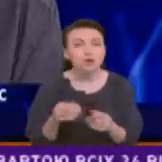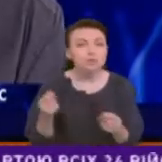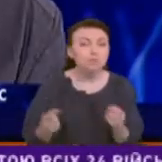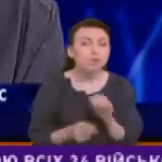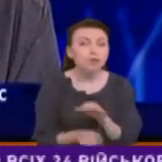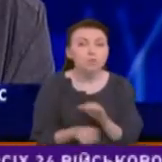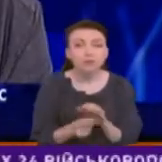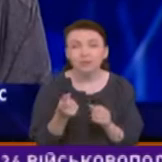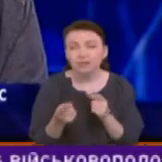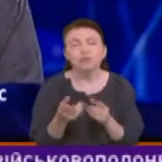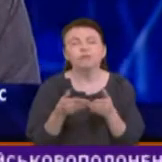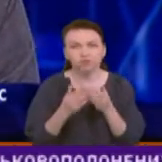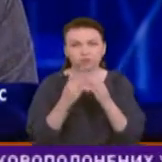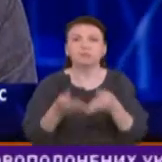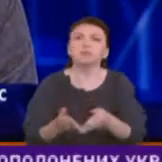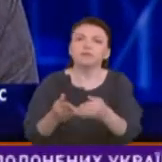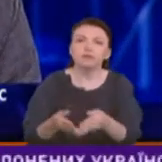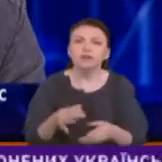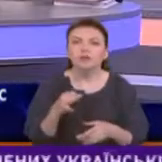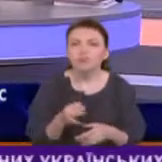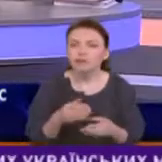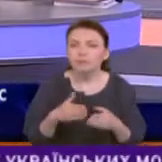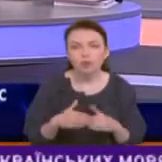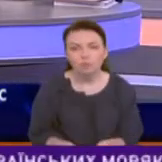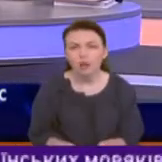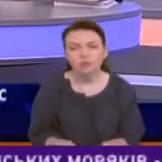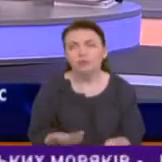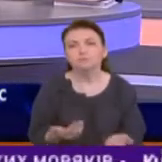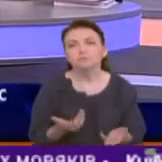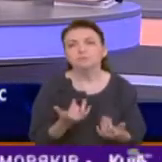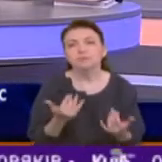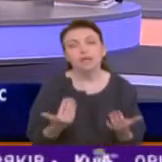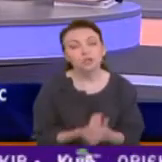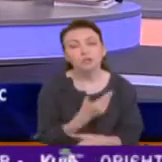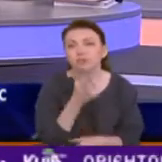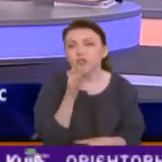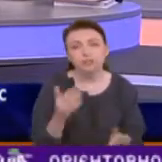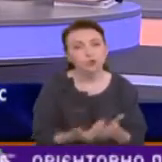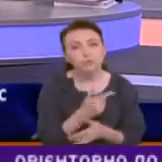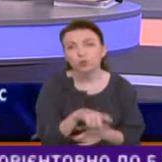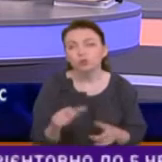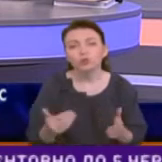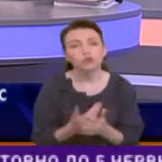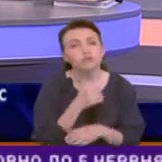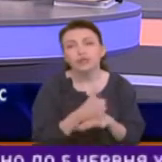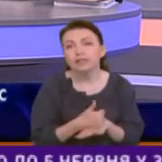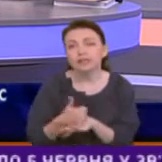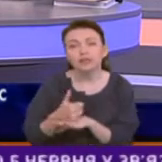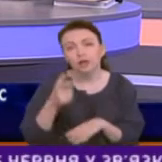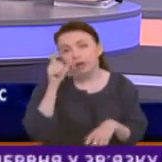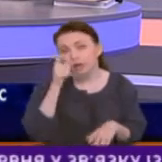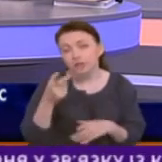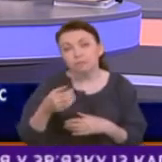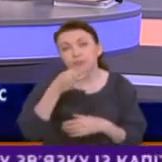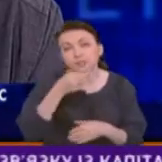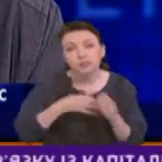кидали, він виплив. Розумієте, і чогли не поламалися. Зараз нові часи, нові люди, нові архієреї. Греки підсказали,